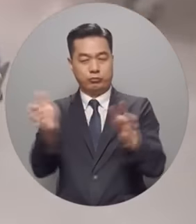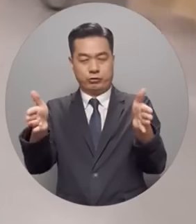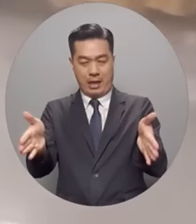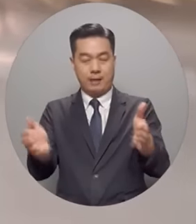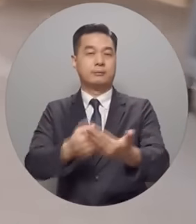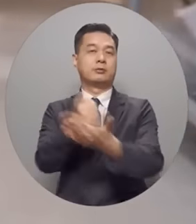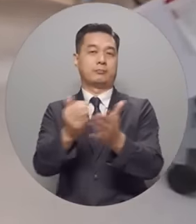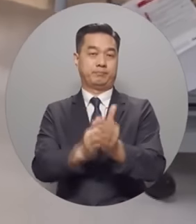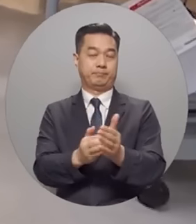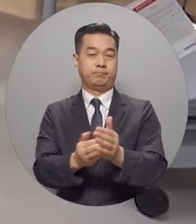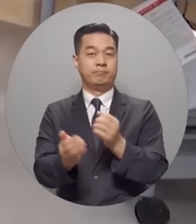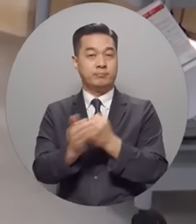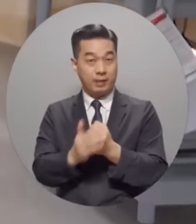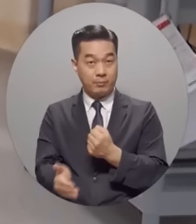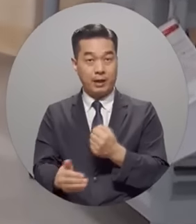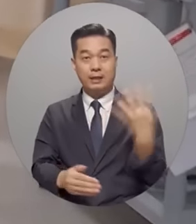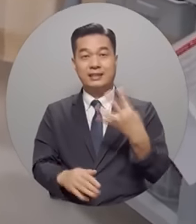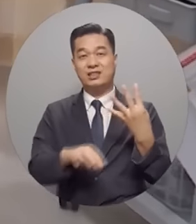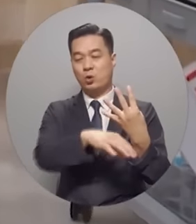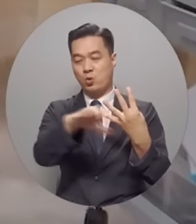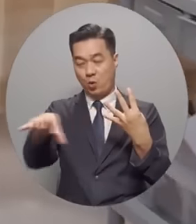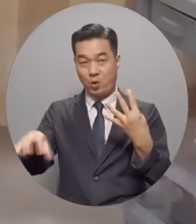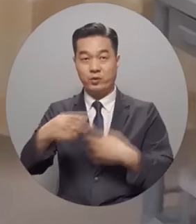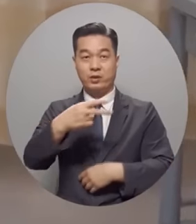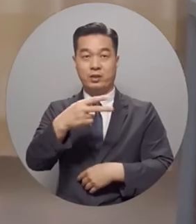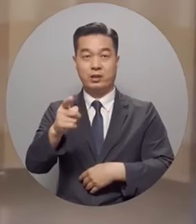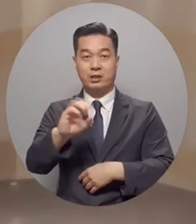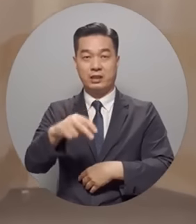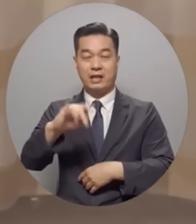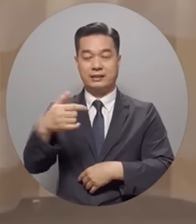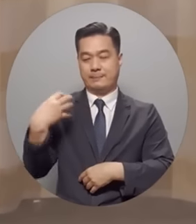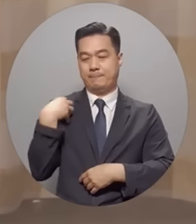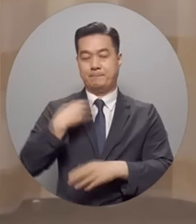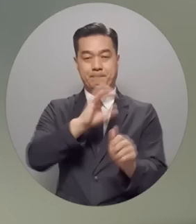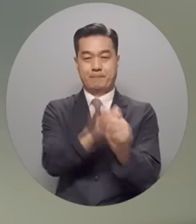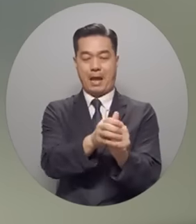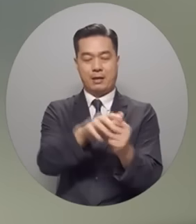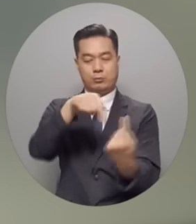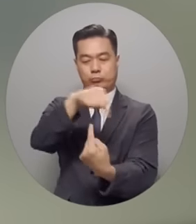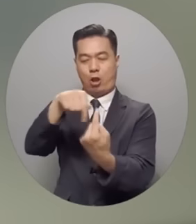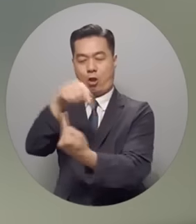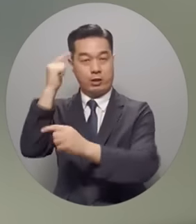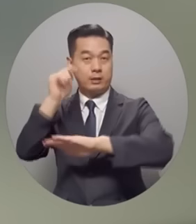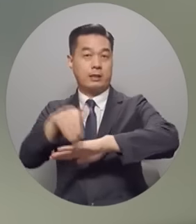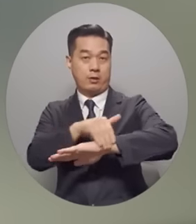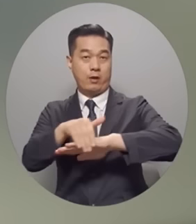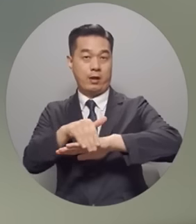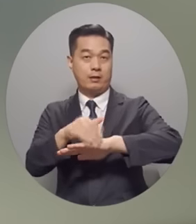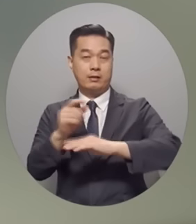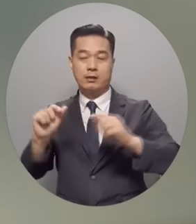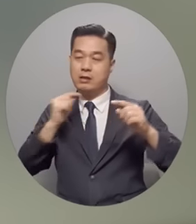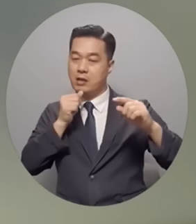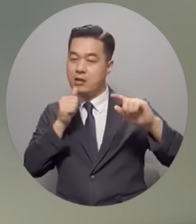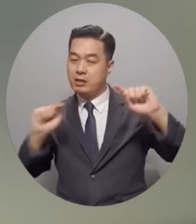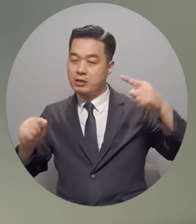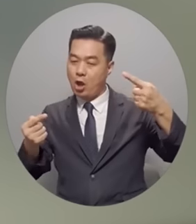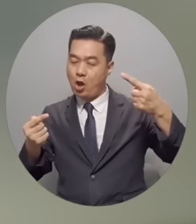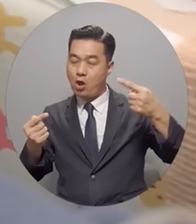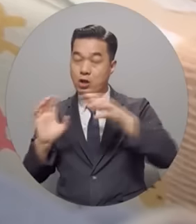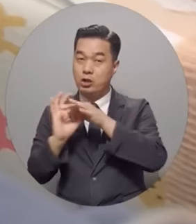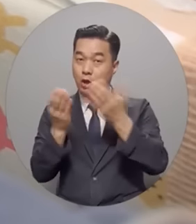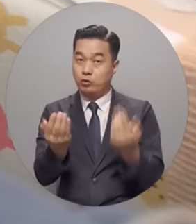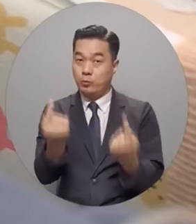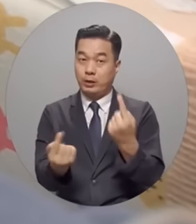이 기간 동안 4천 곳 이상의 당직 병의원을 지정해 운영하기로 했습니다. 지난 설 연휴보다 400곳이